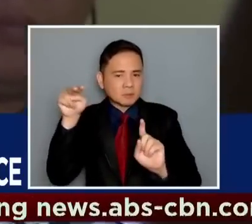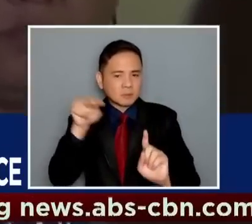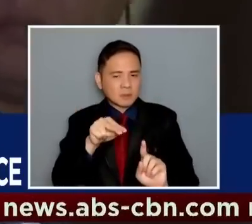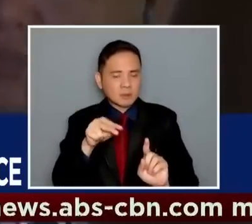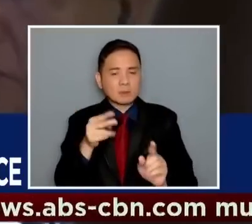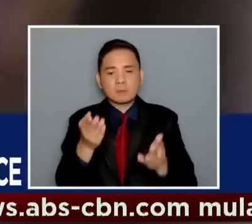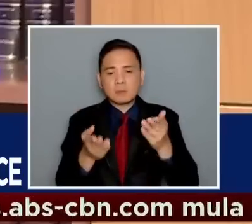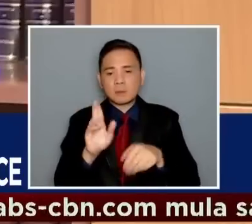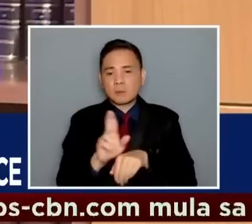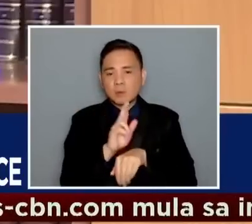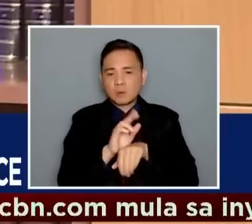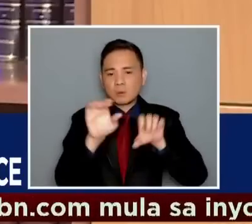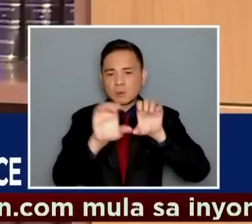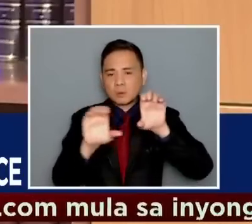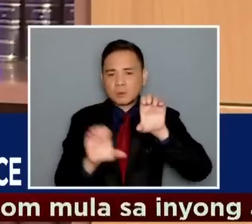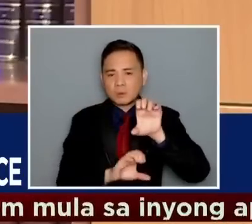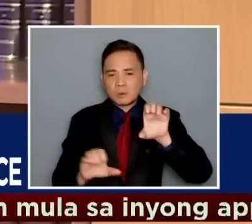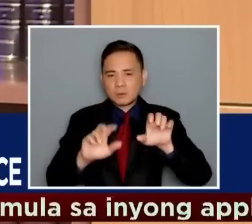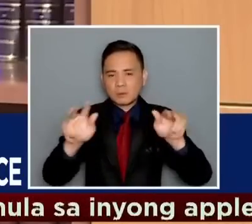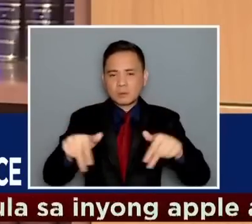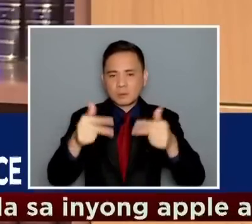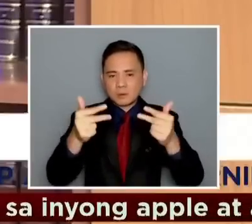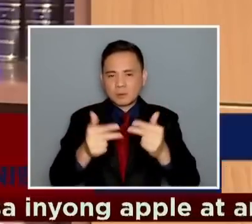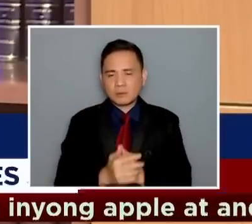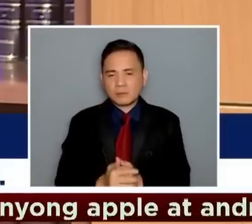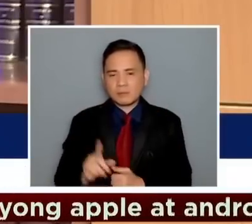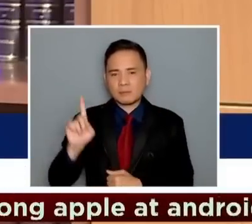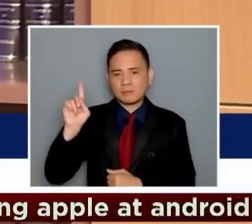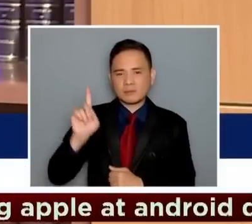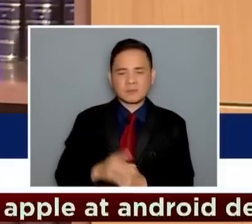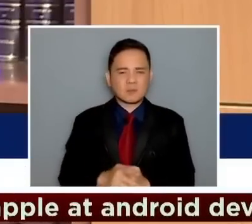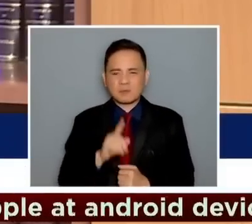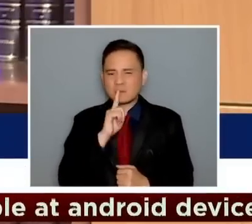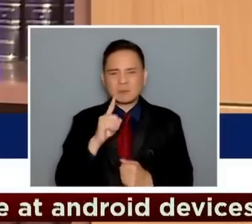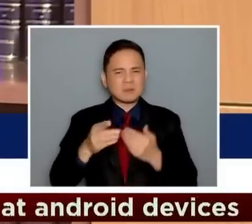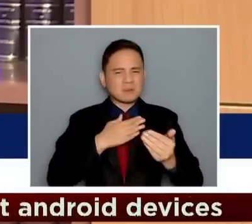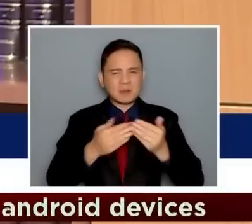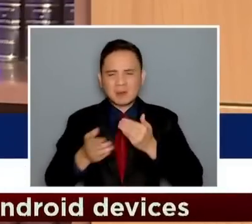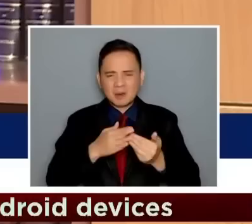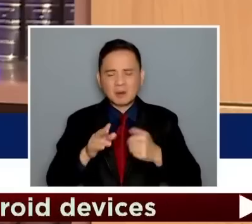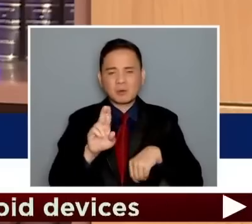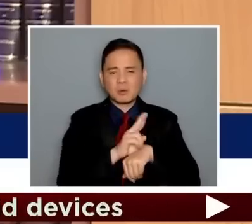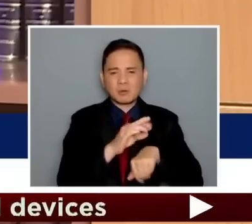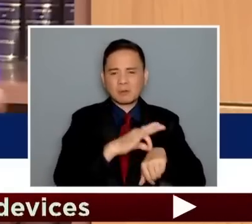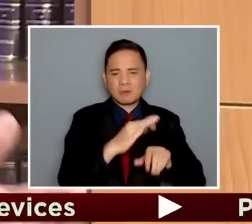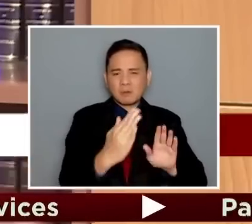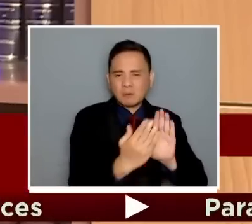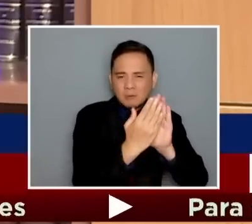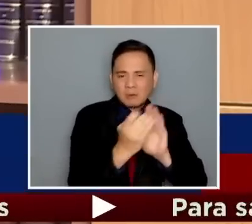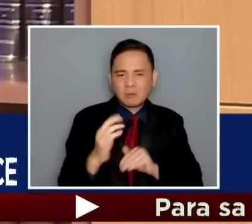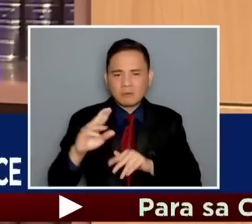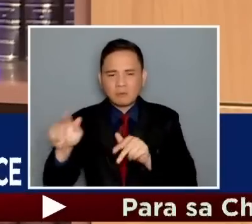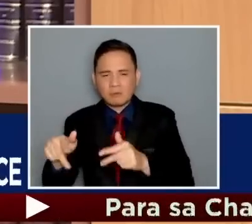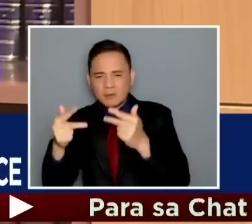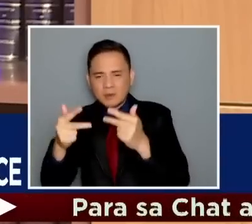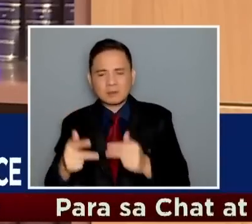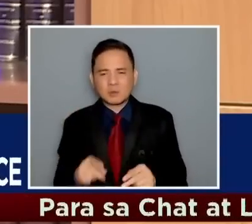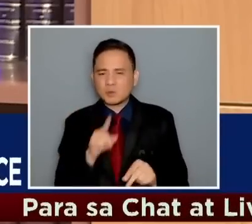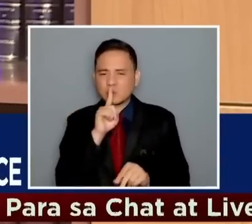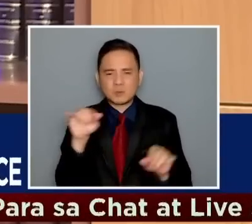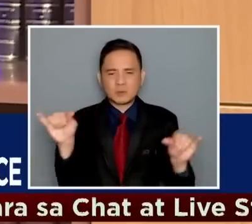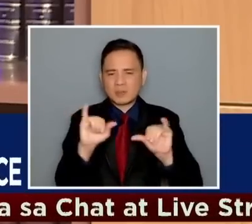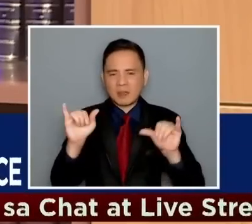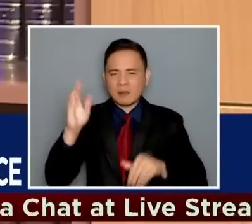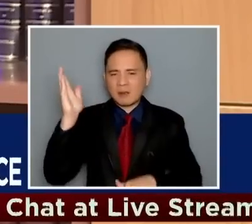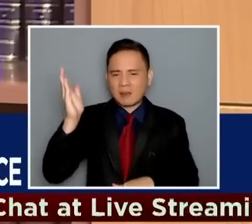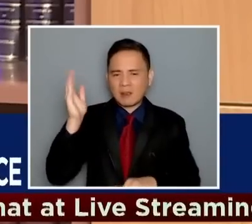video conference. Wala namang mag-iiba, whether video teleconferencing or personal appearance, yun pa rin ang sasabihin ni